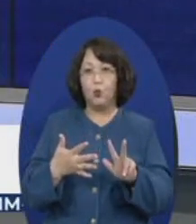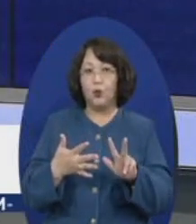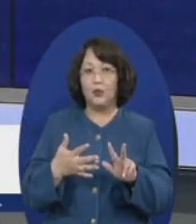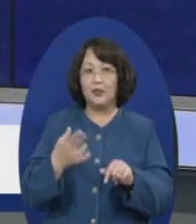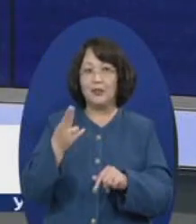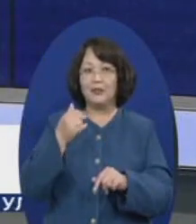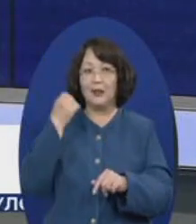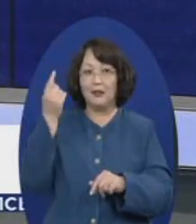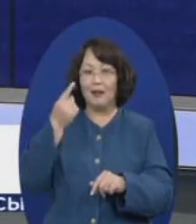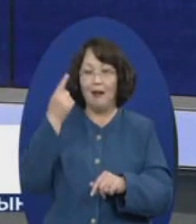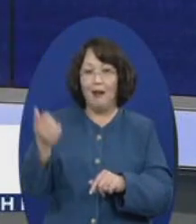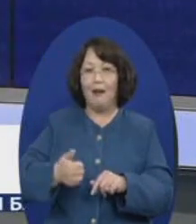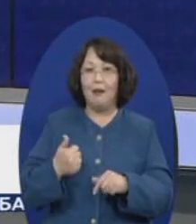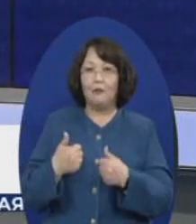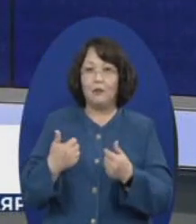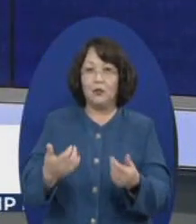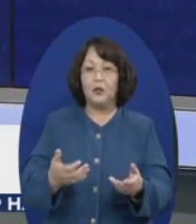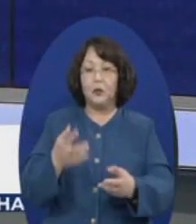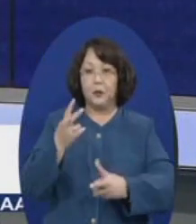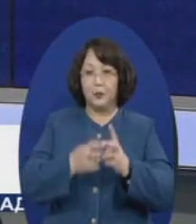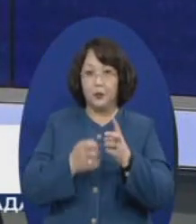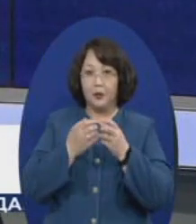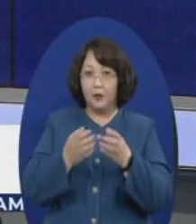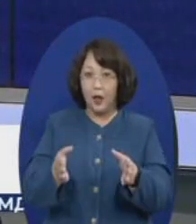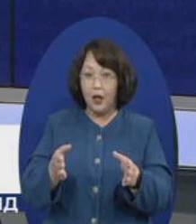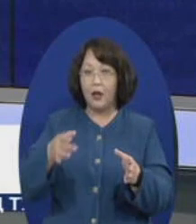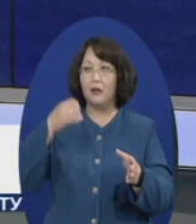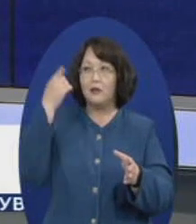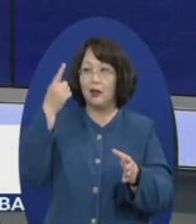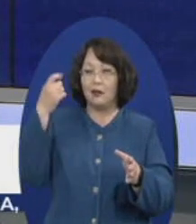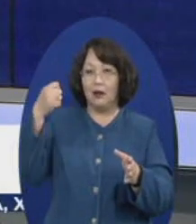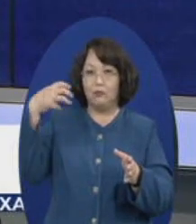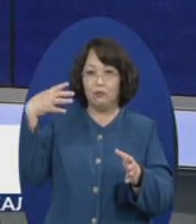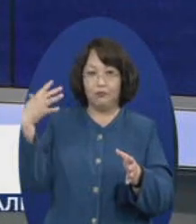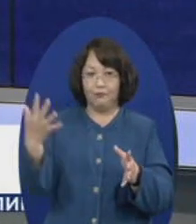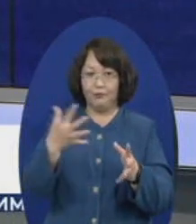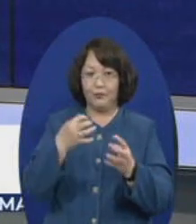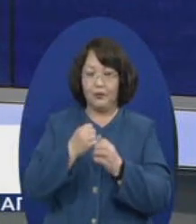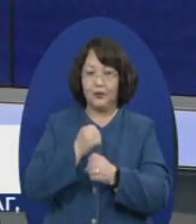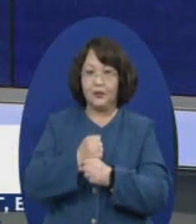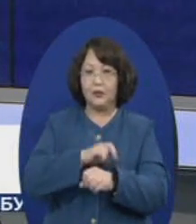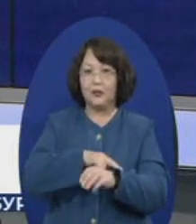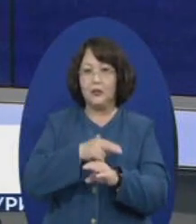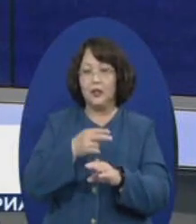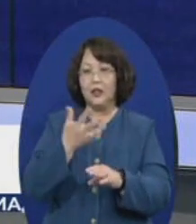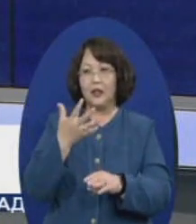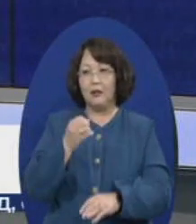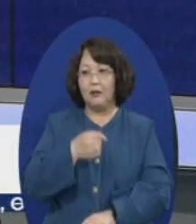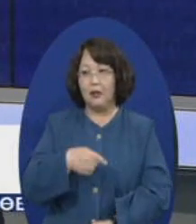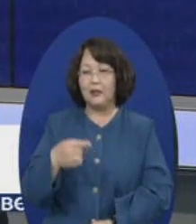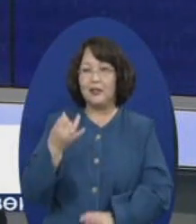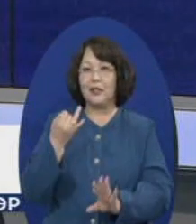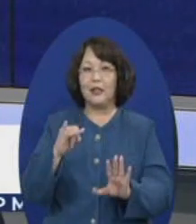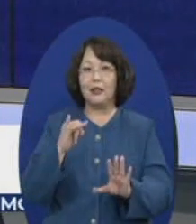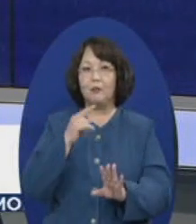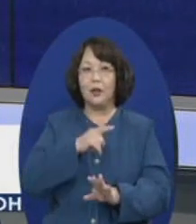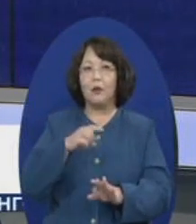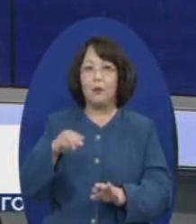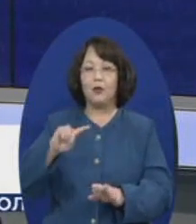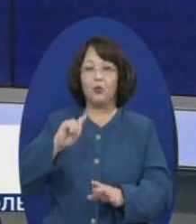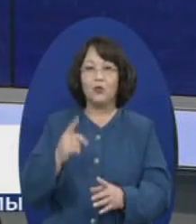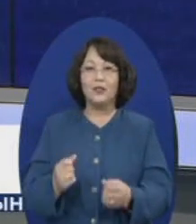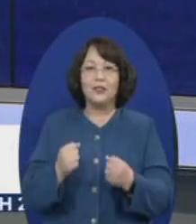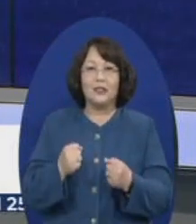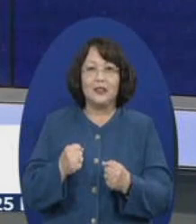орохоор цахилгааны их усүр шаардлагатай. Тэгэхээр дархны дулааны станц дээр төшөглөөд ойролцоогоор 50-70 мегаваттын хүчин чадалтай дэд